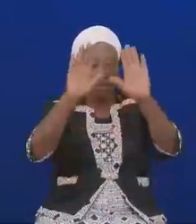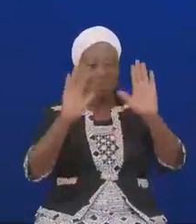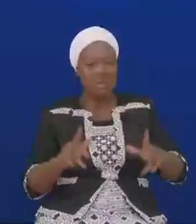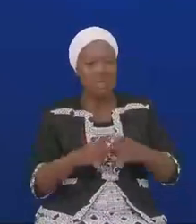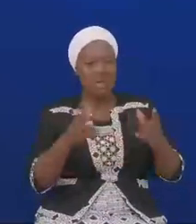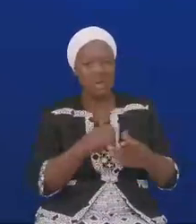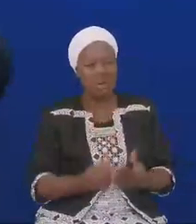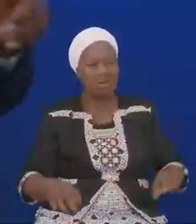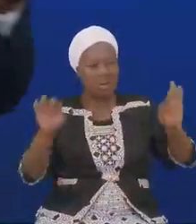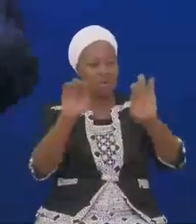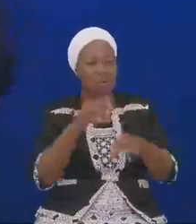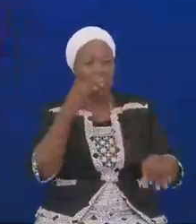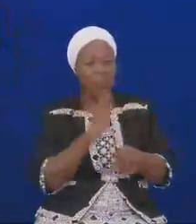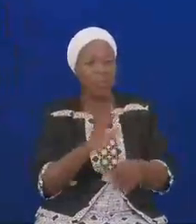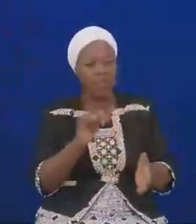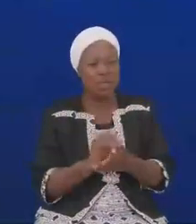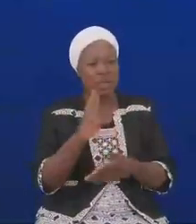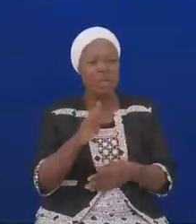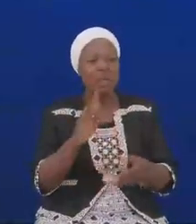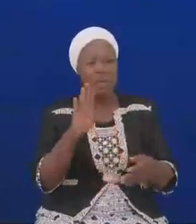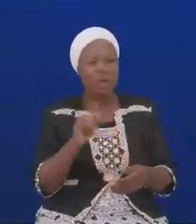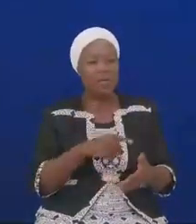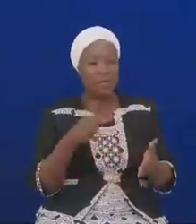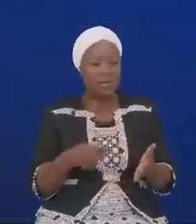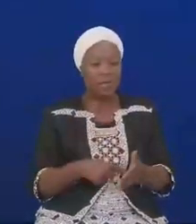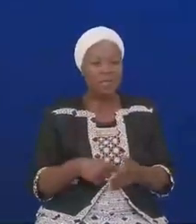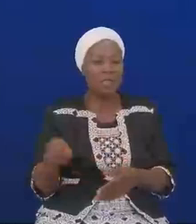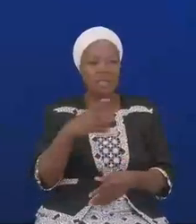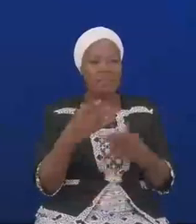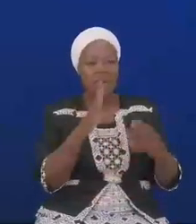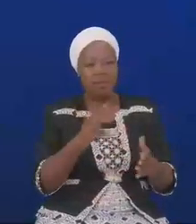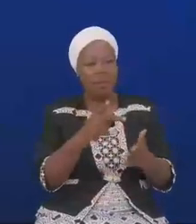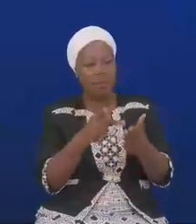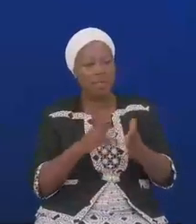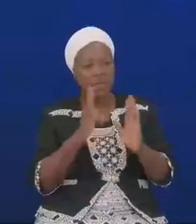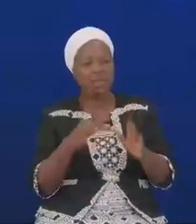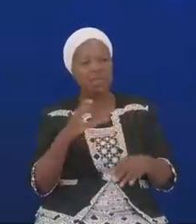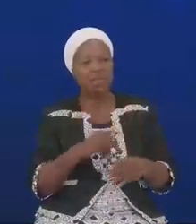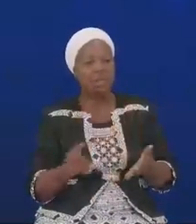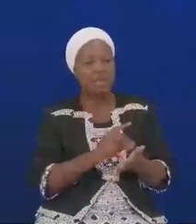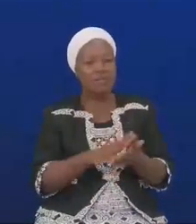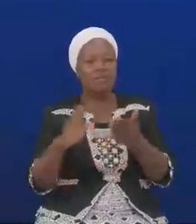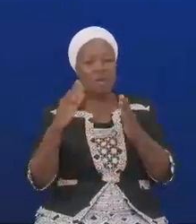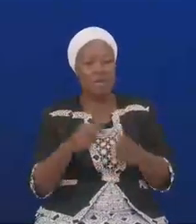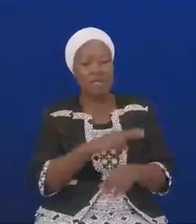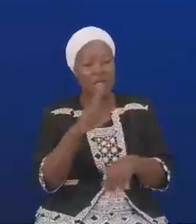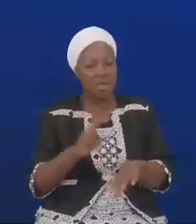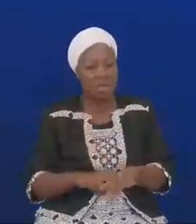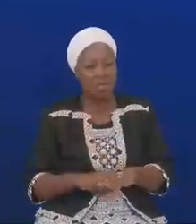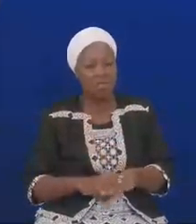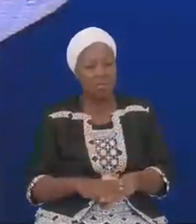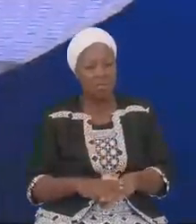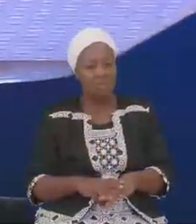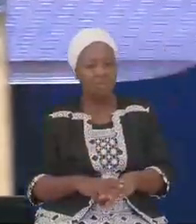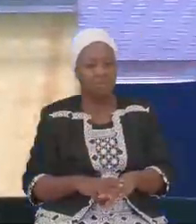plus précieuses promesses, afin que par elles, vous deveniez participants de la nature